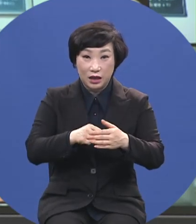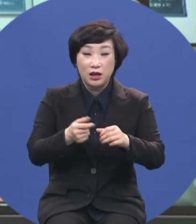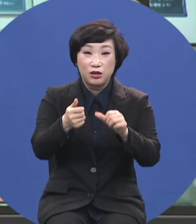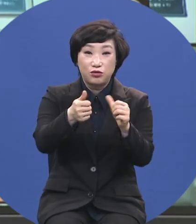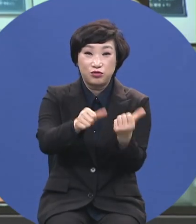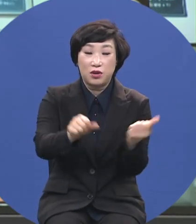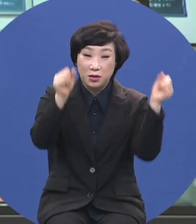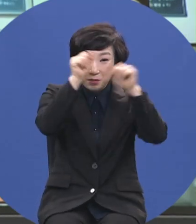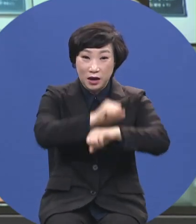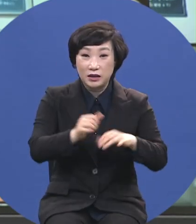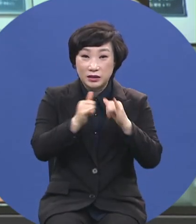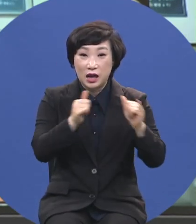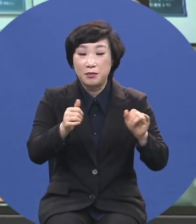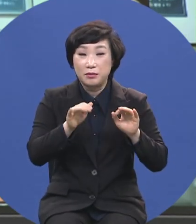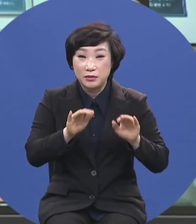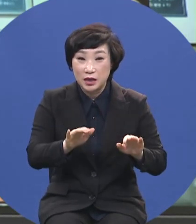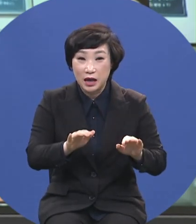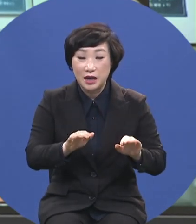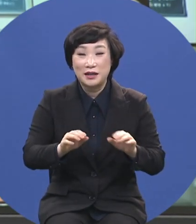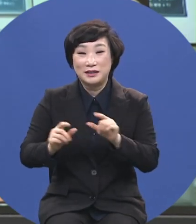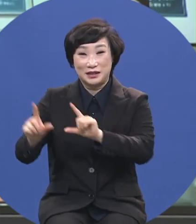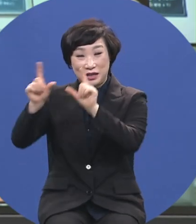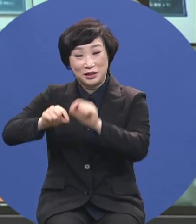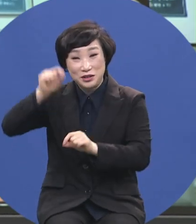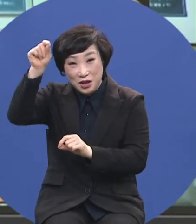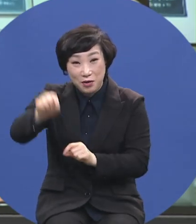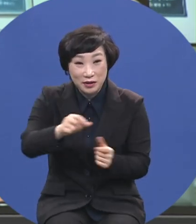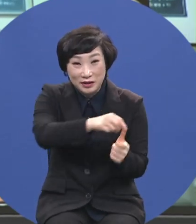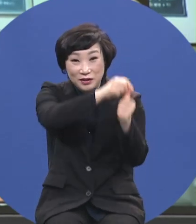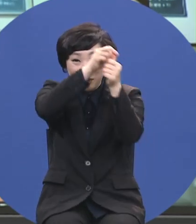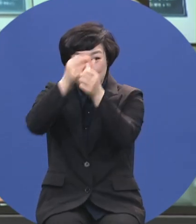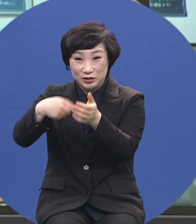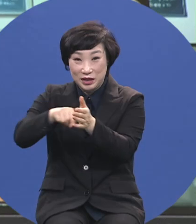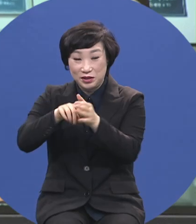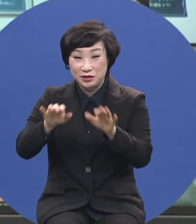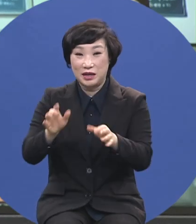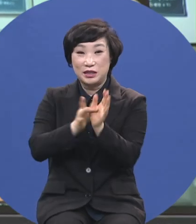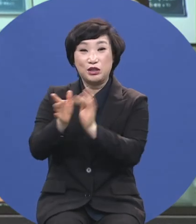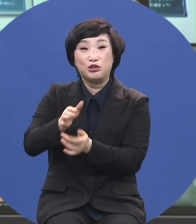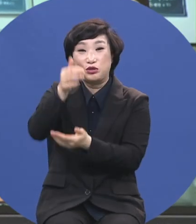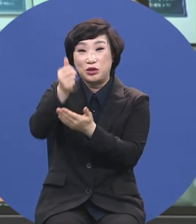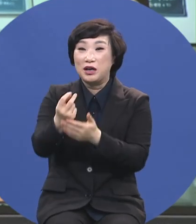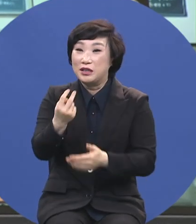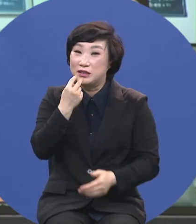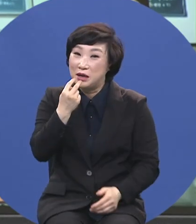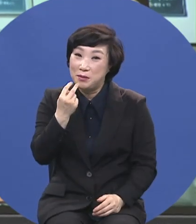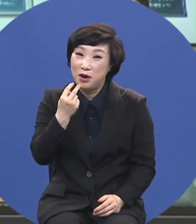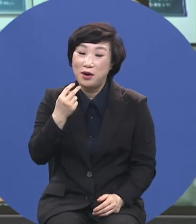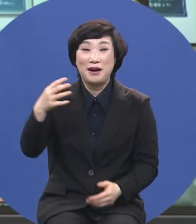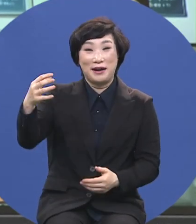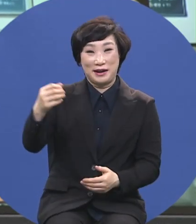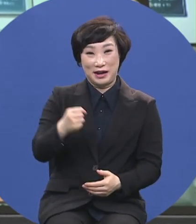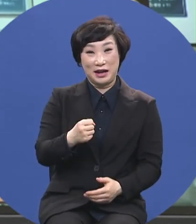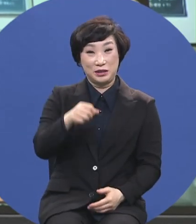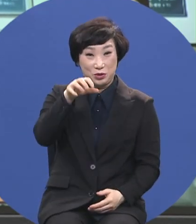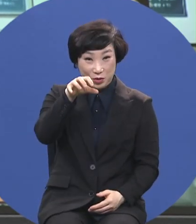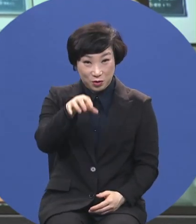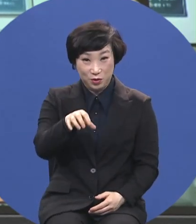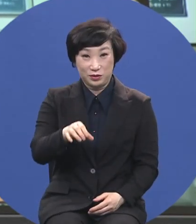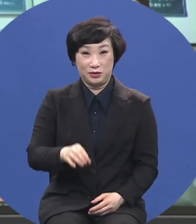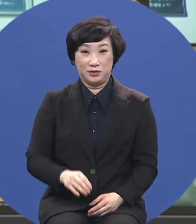죽어 멸망할 자가 영원히 살기 위해서 예수의 생명을 소유하는